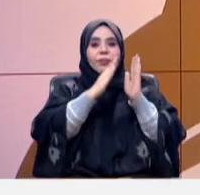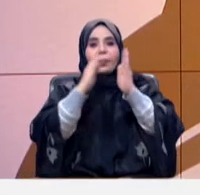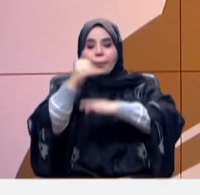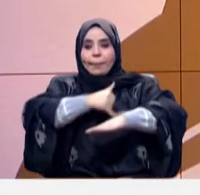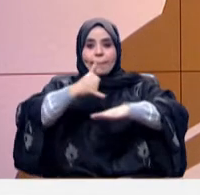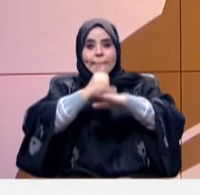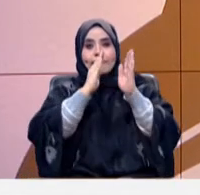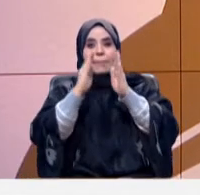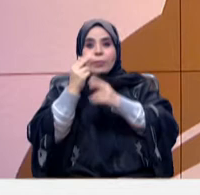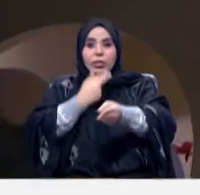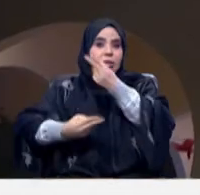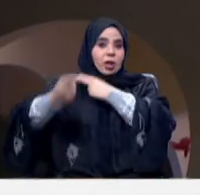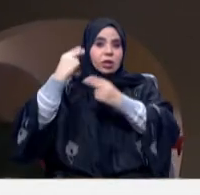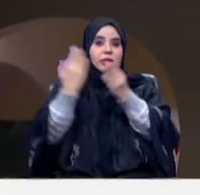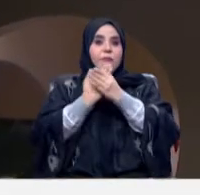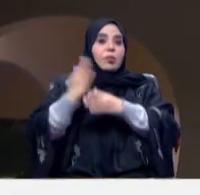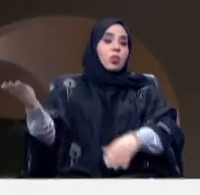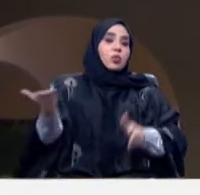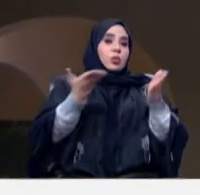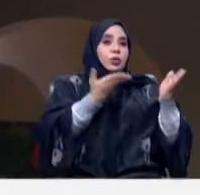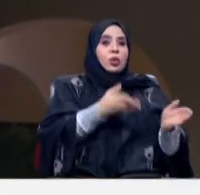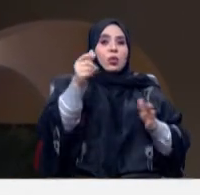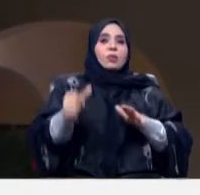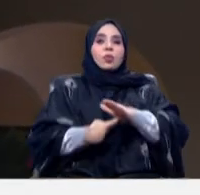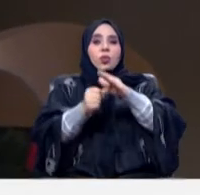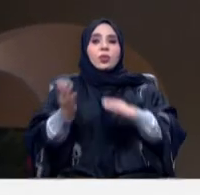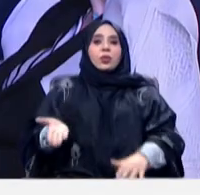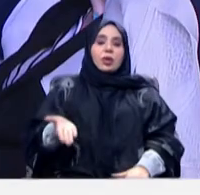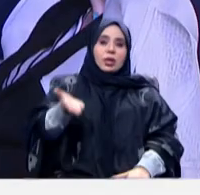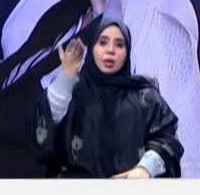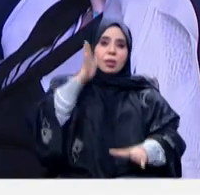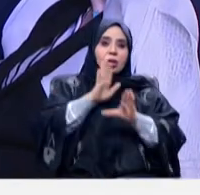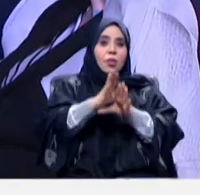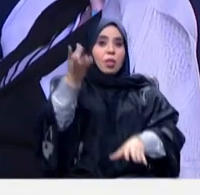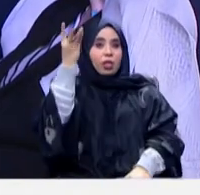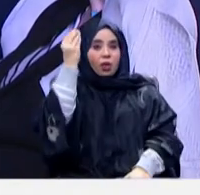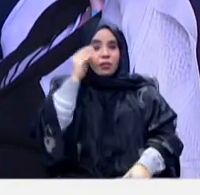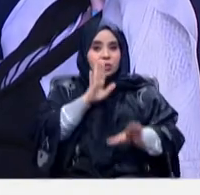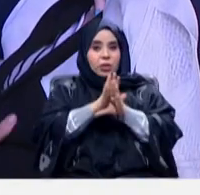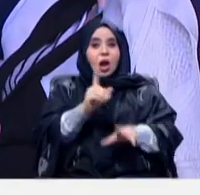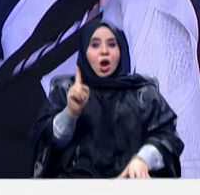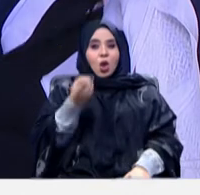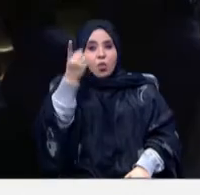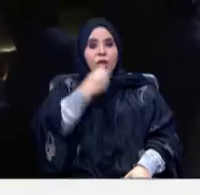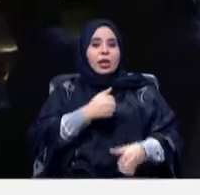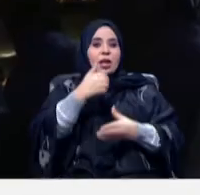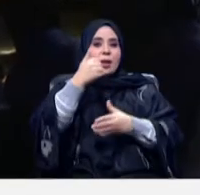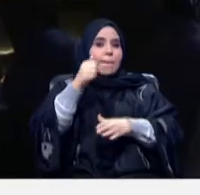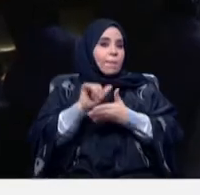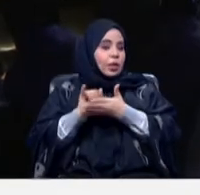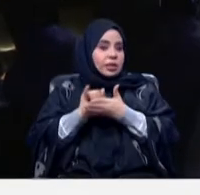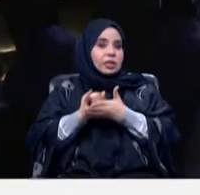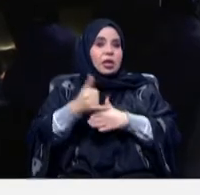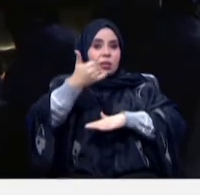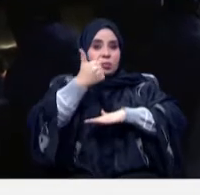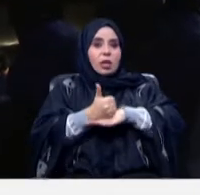وذلك بحضور عدد من المسؤولين وكبار المدعوين من المثقفين والداعمين الأوائل من المؤسسين للمركز إلى جانب الموظفين.